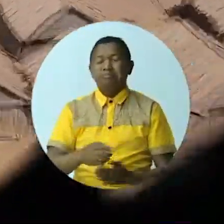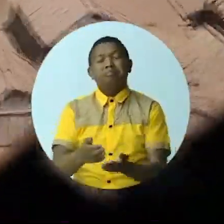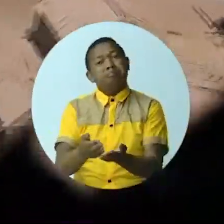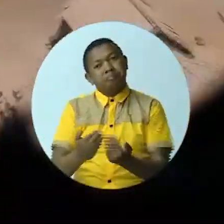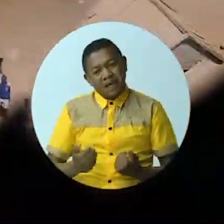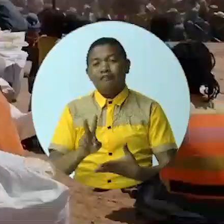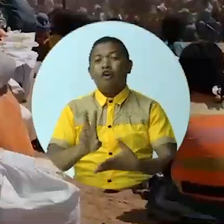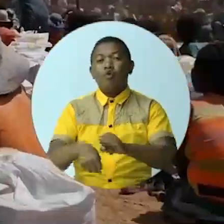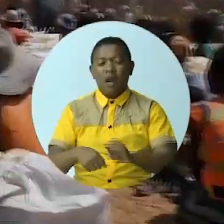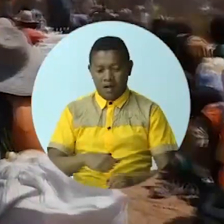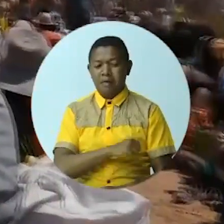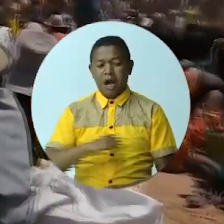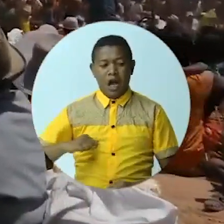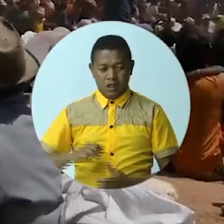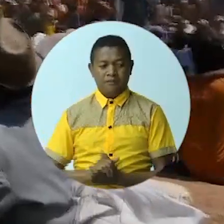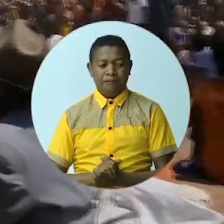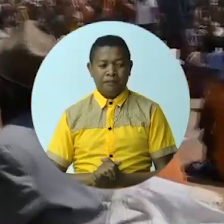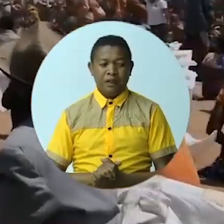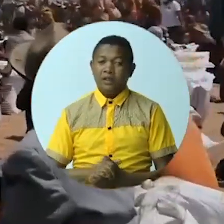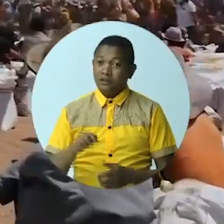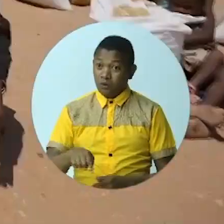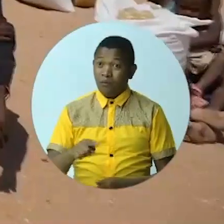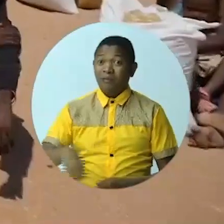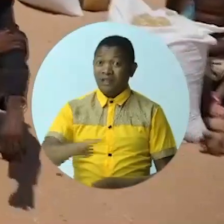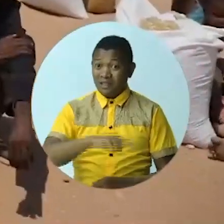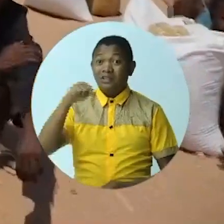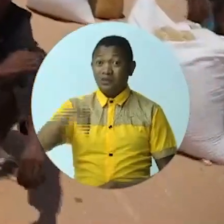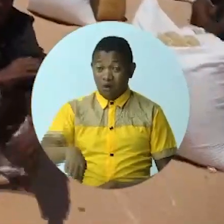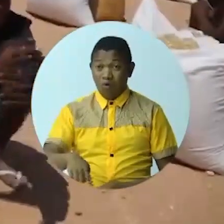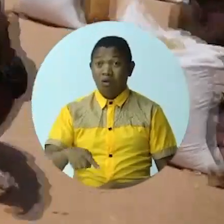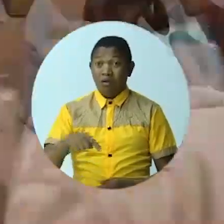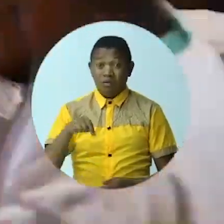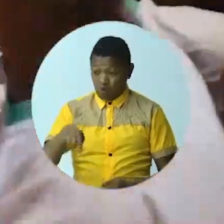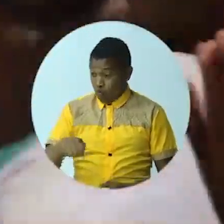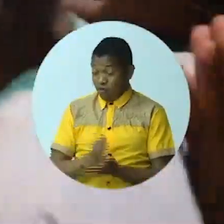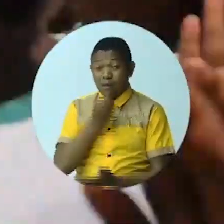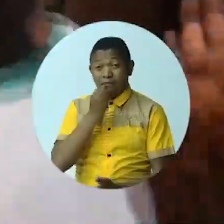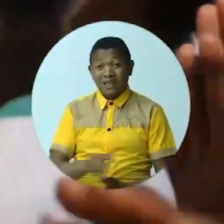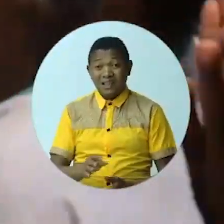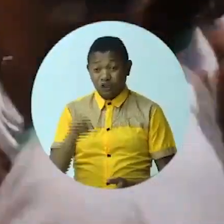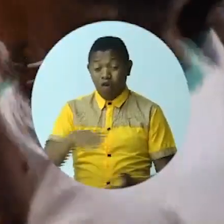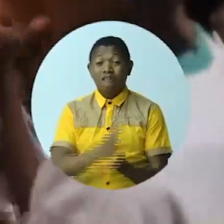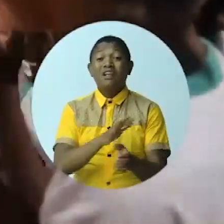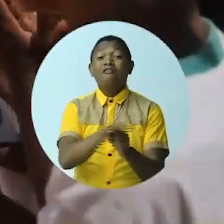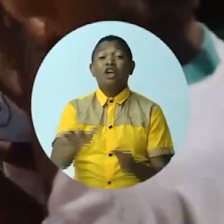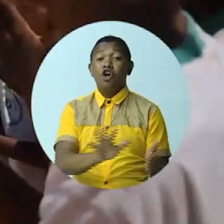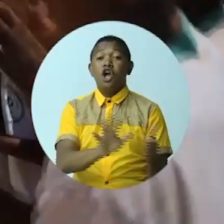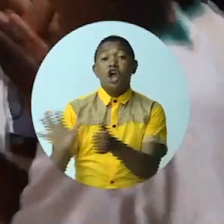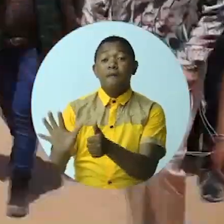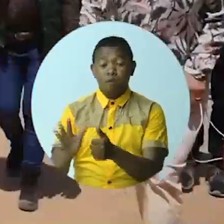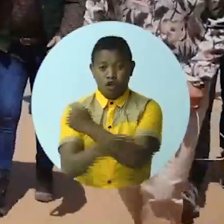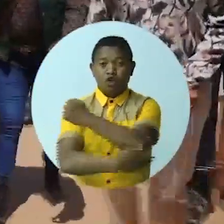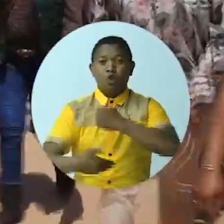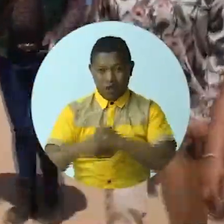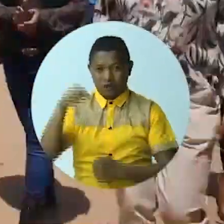no niverenany fahaleovantena fa efa enimpolo taona ihany koa no nisiny mosary, no nisiny